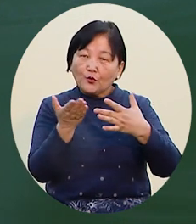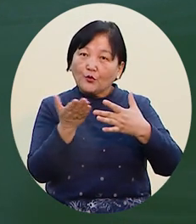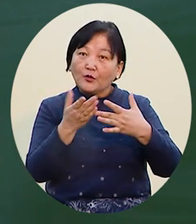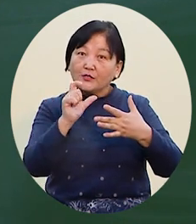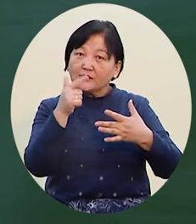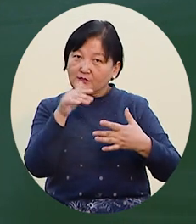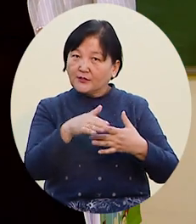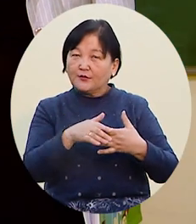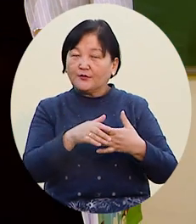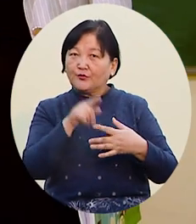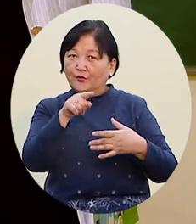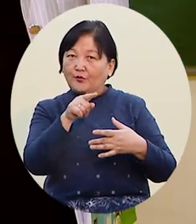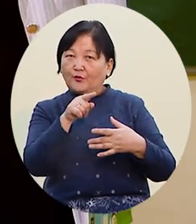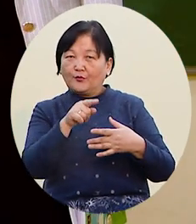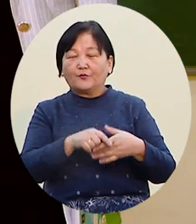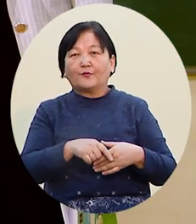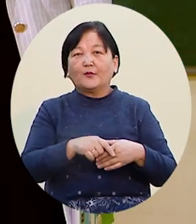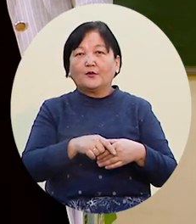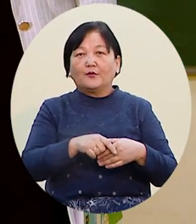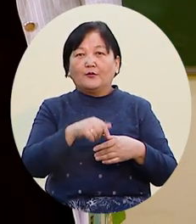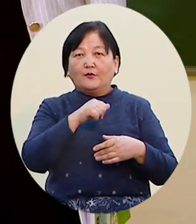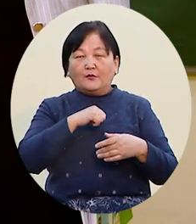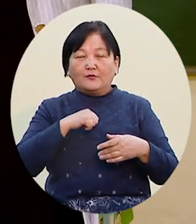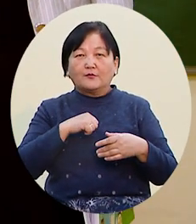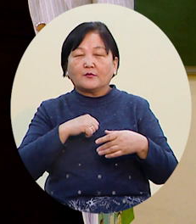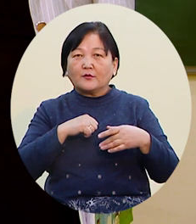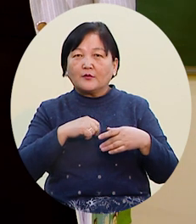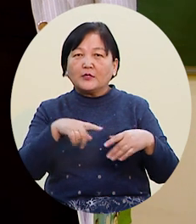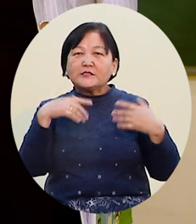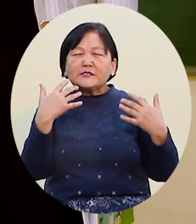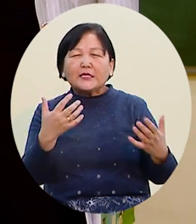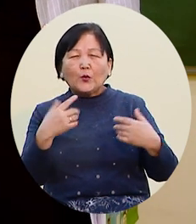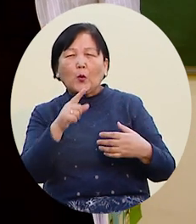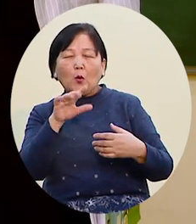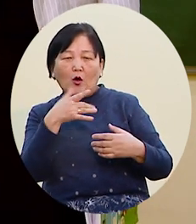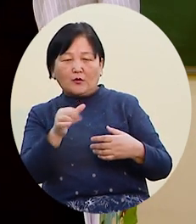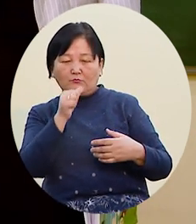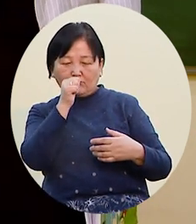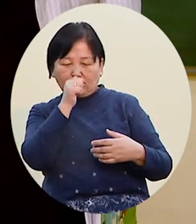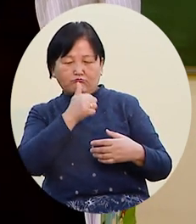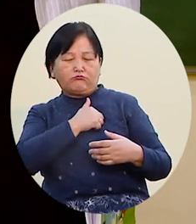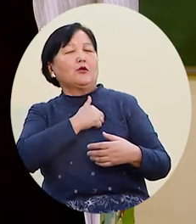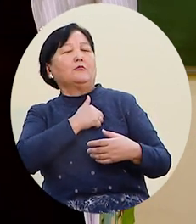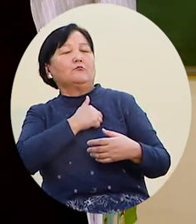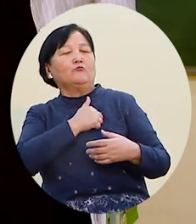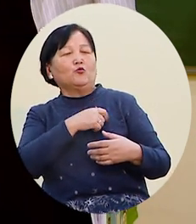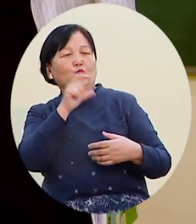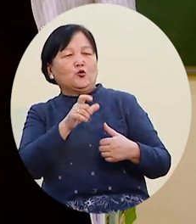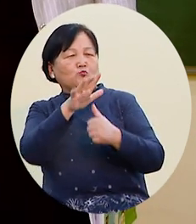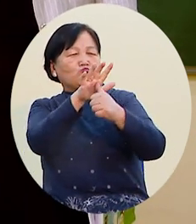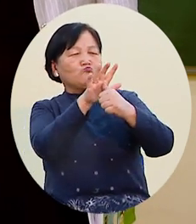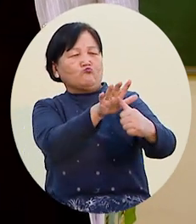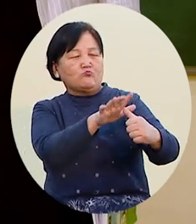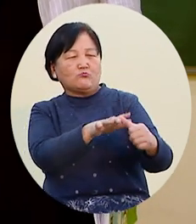үйлдэлээс нь залгуулаад залхуу хойрог, бардам ихэрхүү, бус дийг дорд үзсэн, магтаал